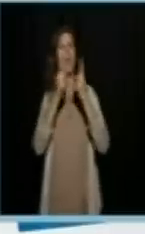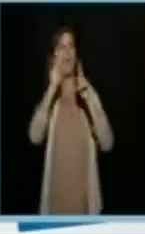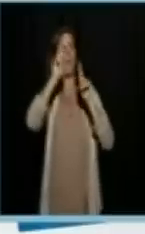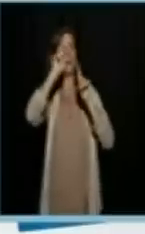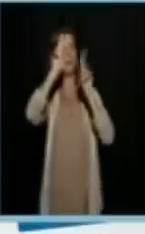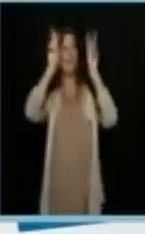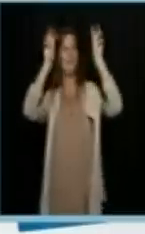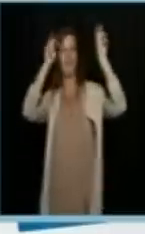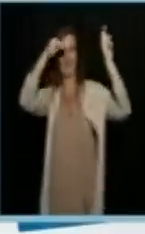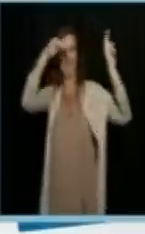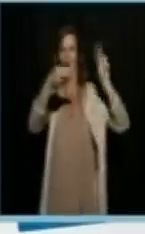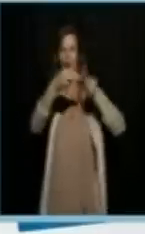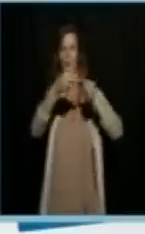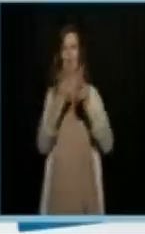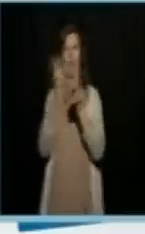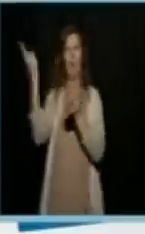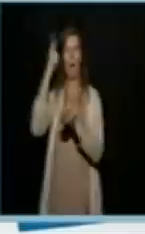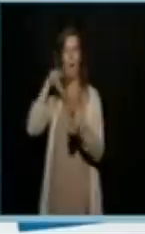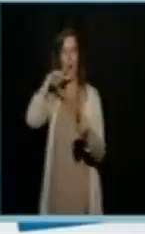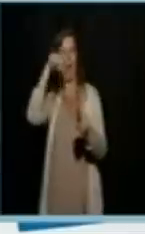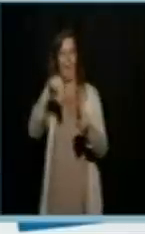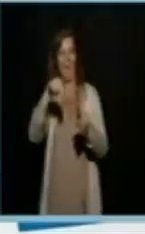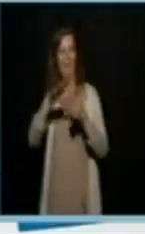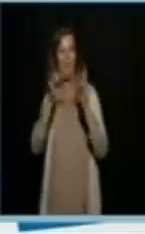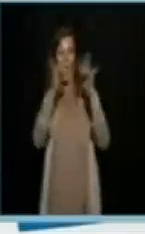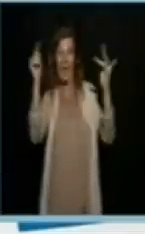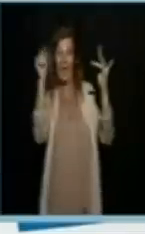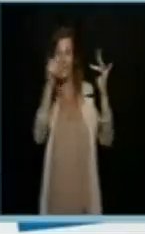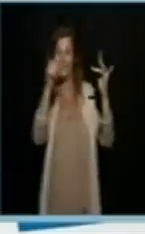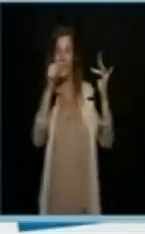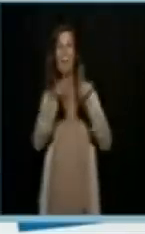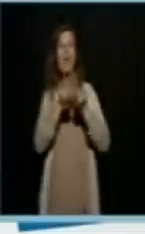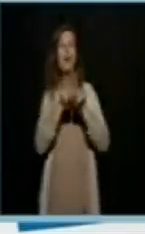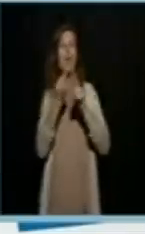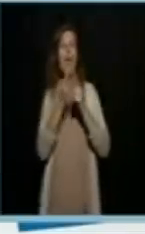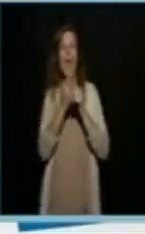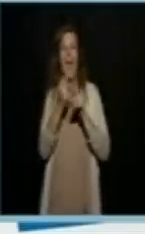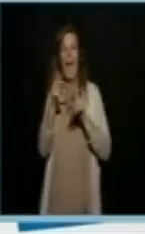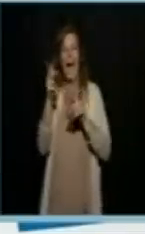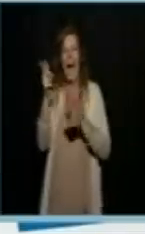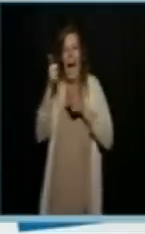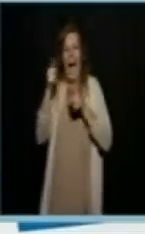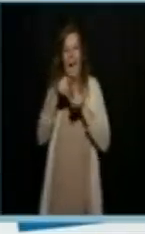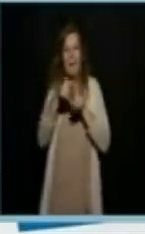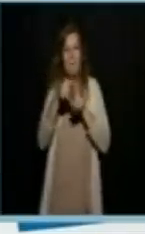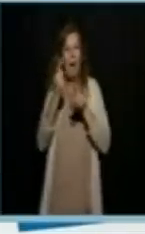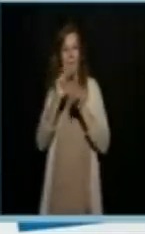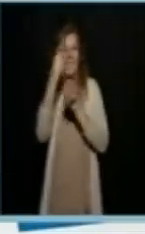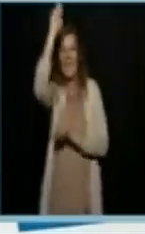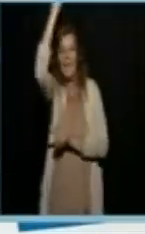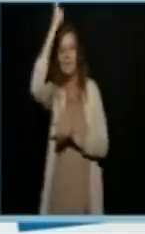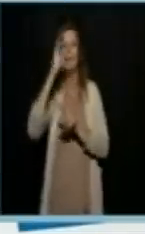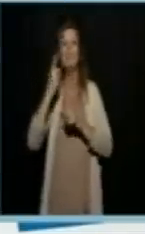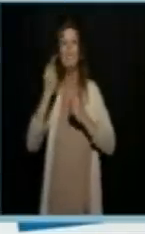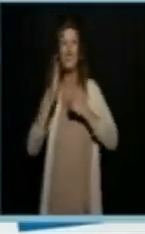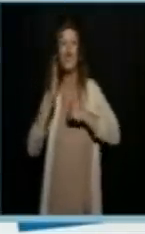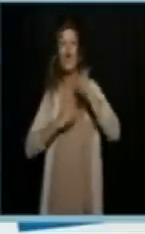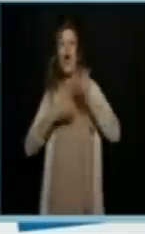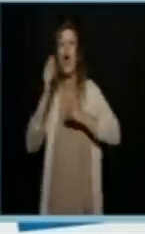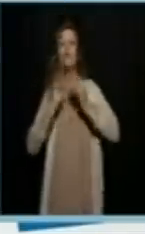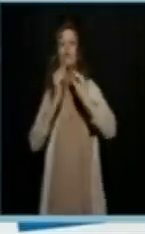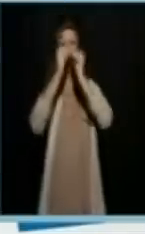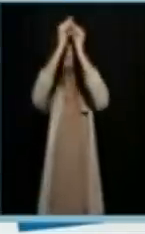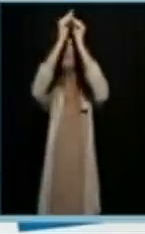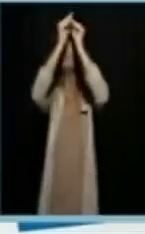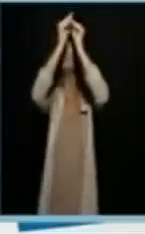disse qualcuno, è la più grande arma di costruzione di massa. E quindi, se è un'arma di costruzione di